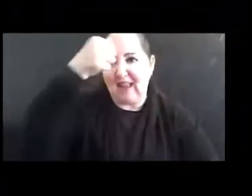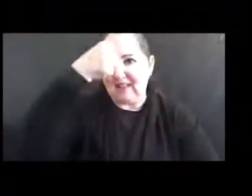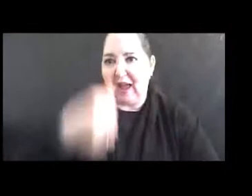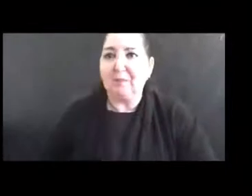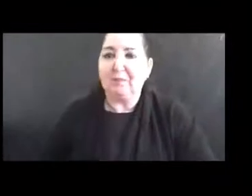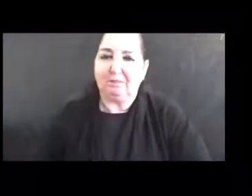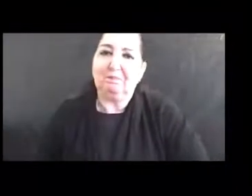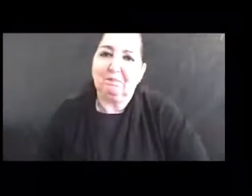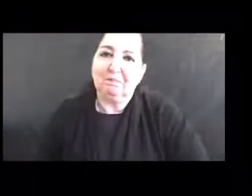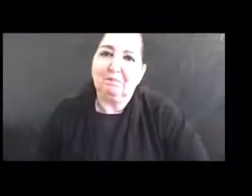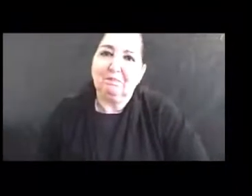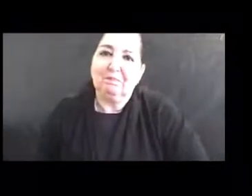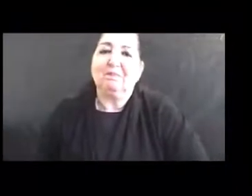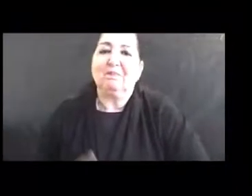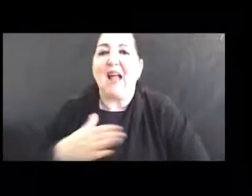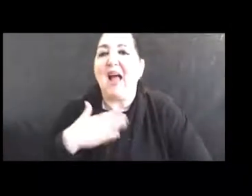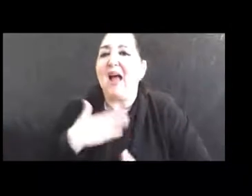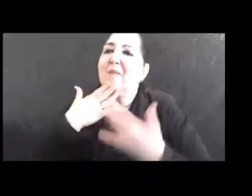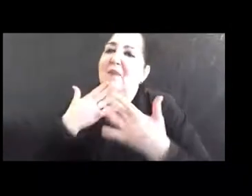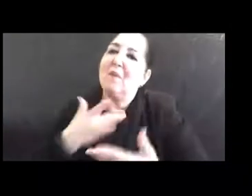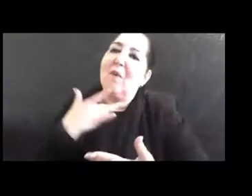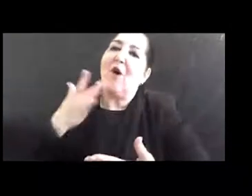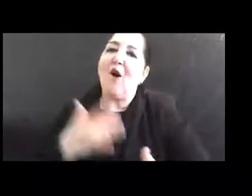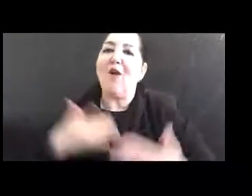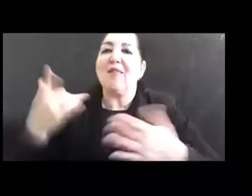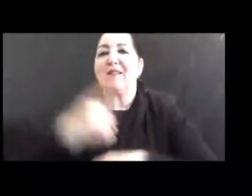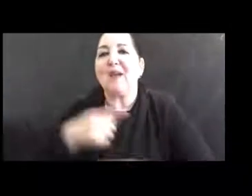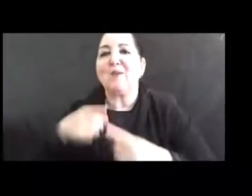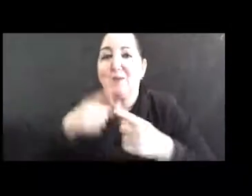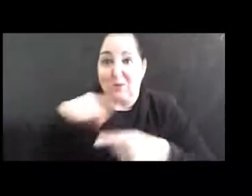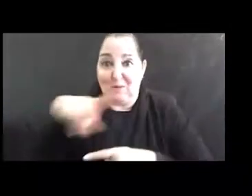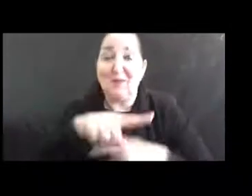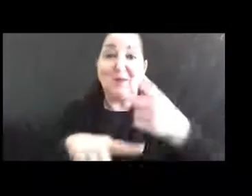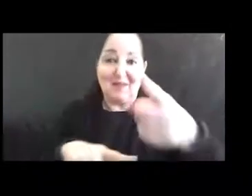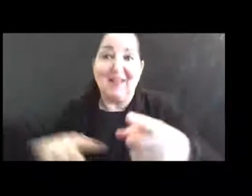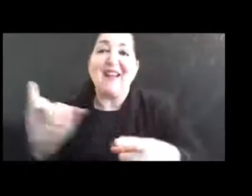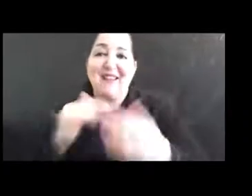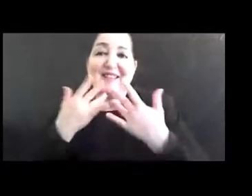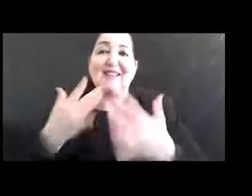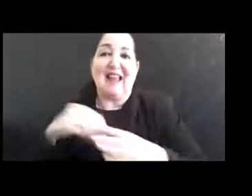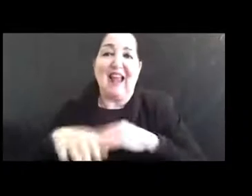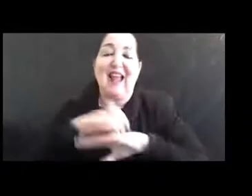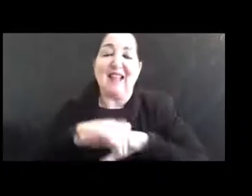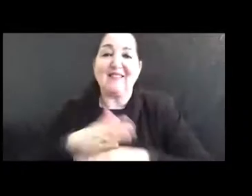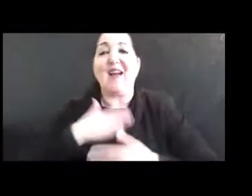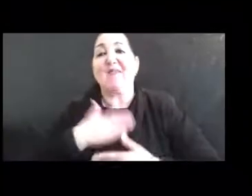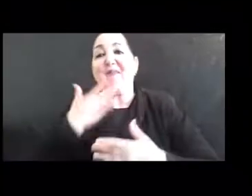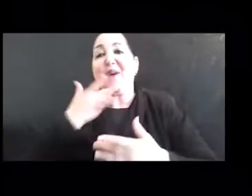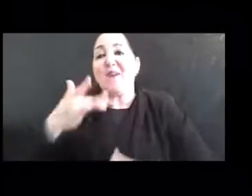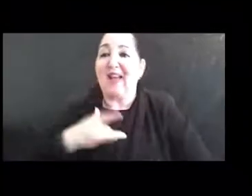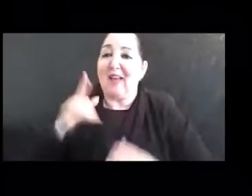gitu. Kira-kira lagunya seperti Happy birthday to you. Happy birthday to